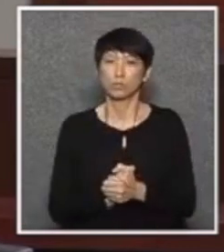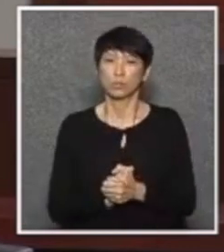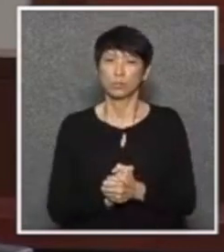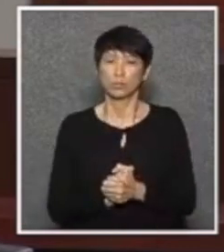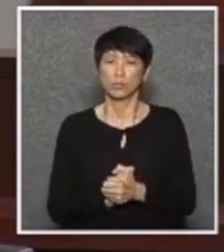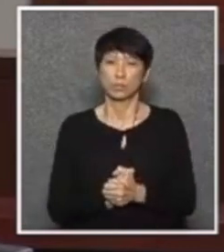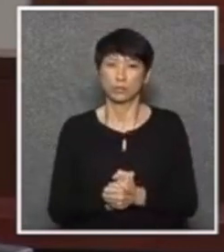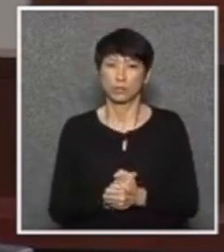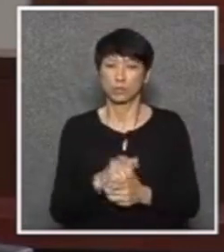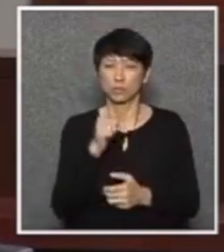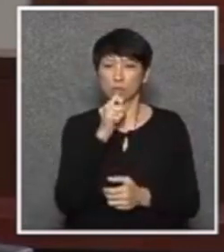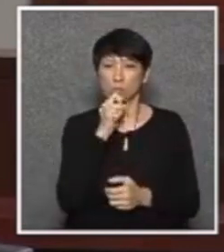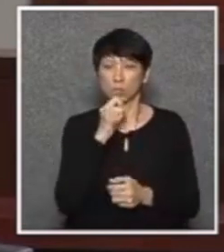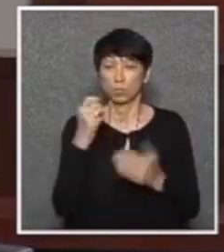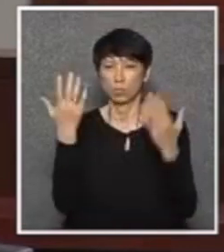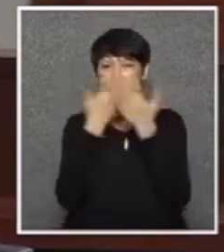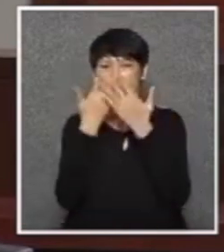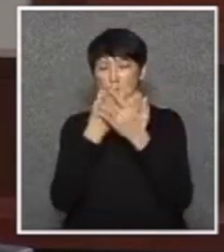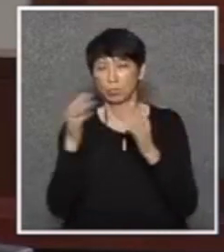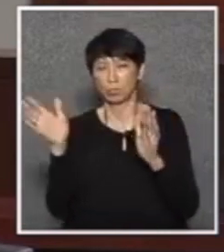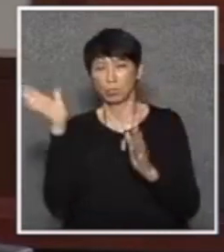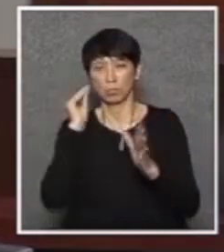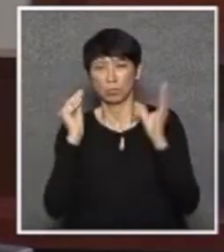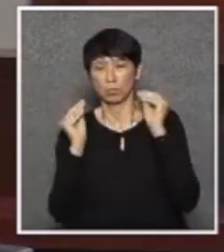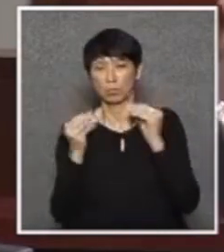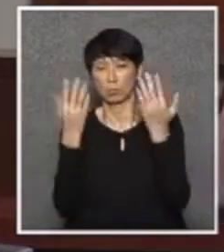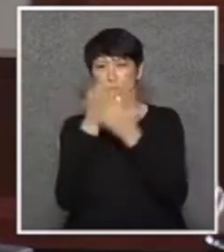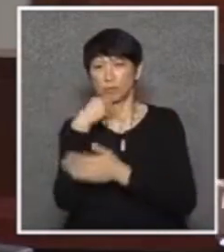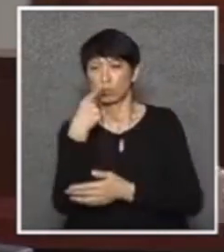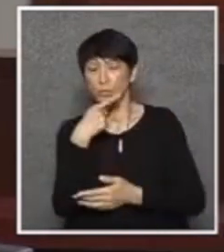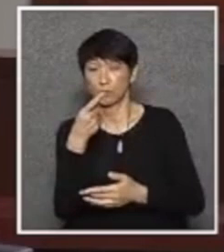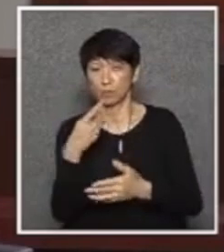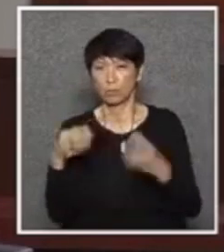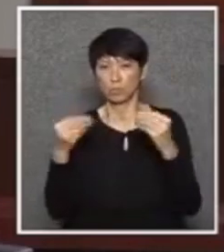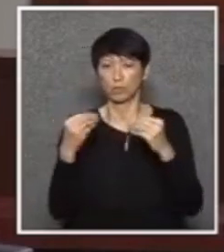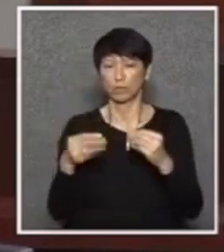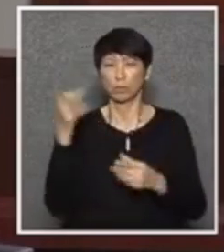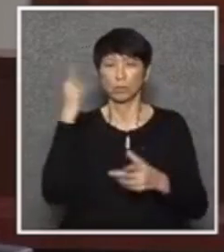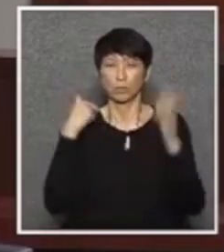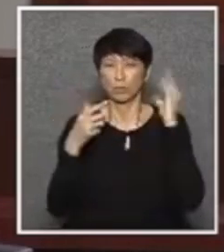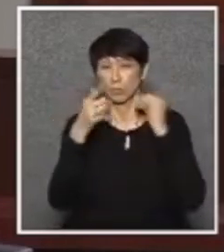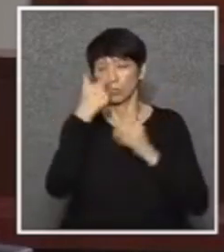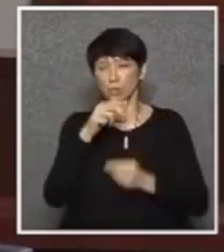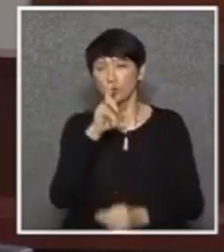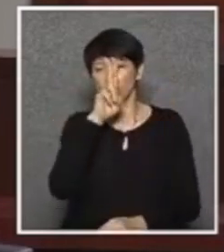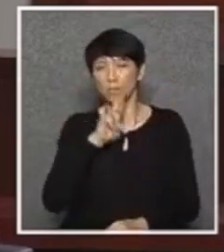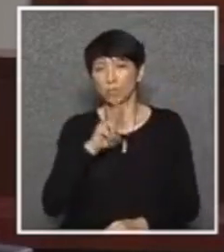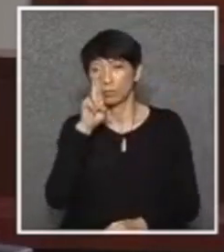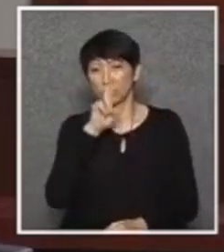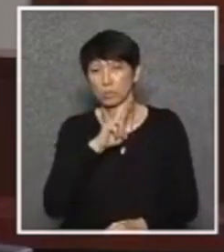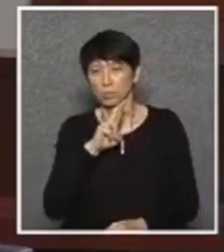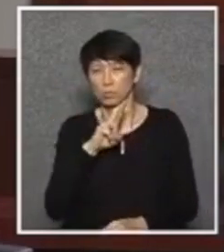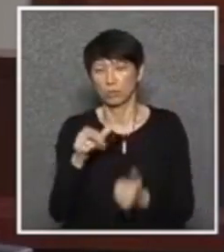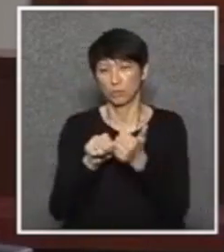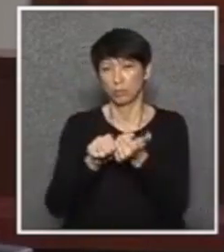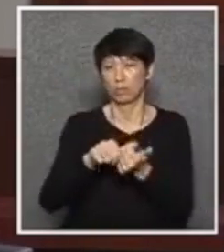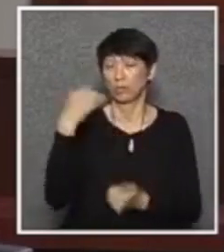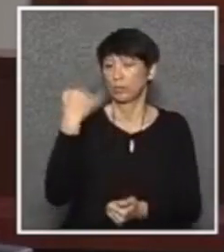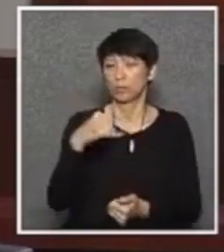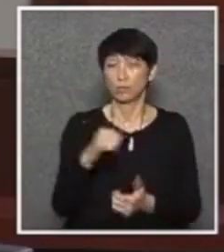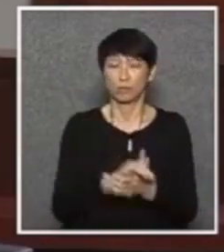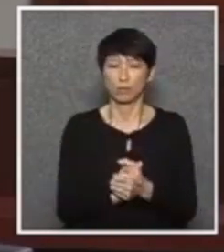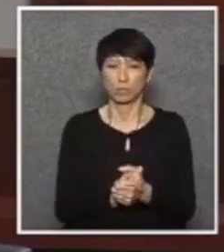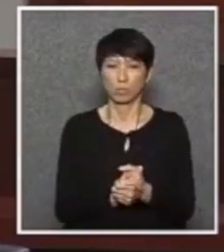有一些媒體說啊，我的消息來自權威人士，我們教新聞的時候這些叫隱匿新聞來源，最不可靠的。據接